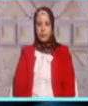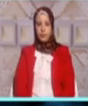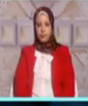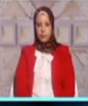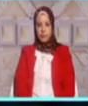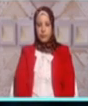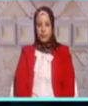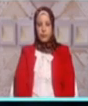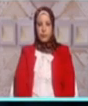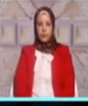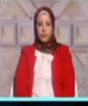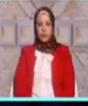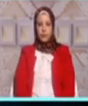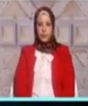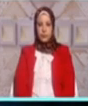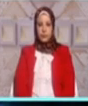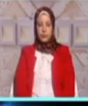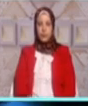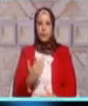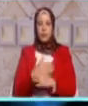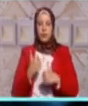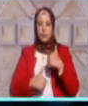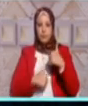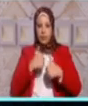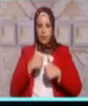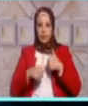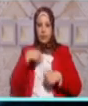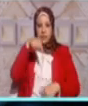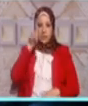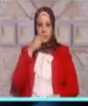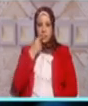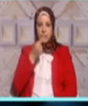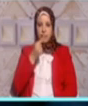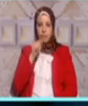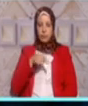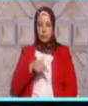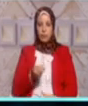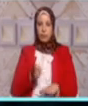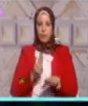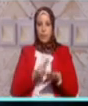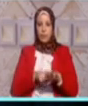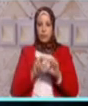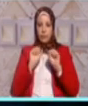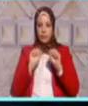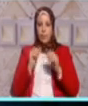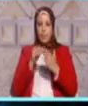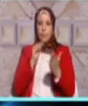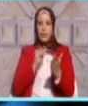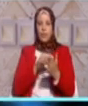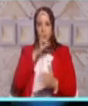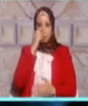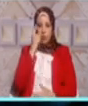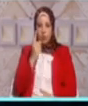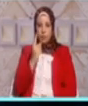سيادتك فيه أستاذتك، فالامتحانات السنة دي ليها ظواهر كتيرة، العمليات التظلمات فتبدأ إن شاء الله